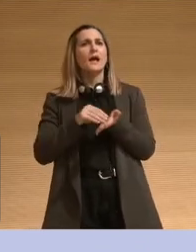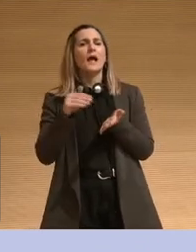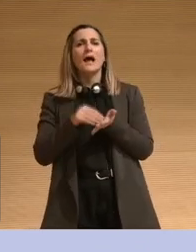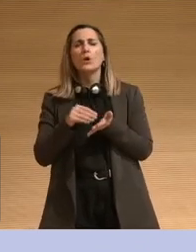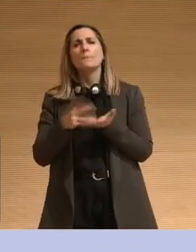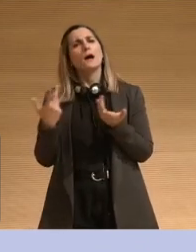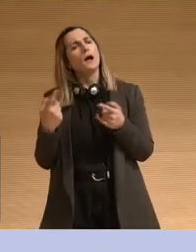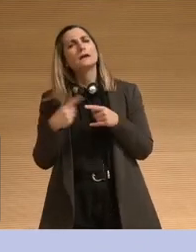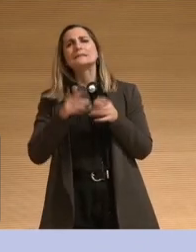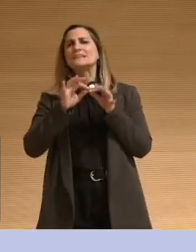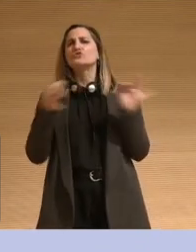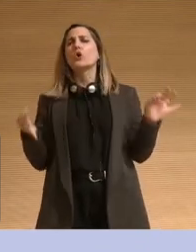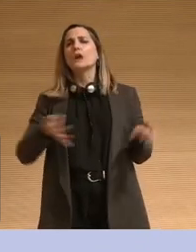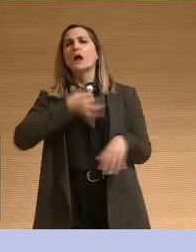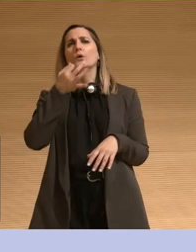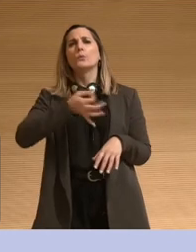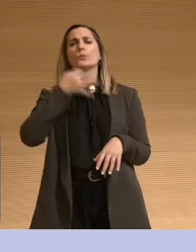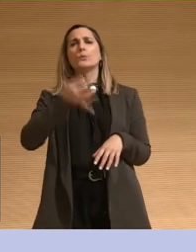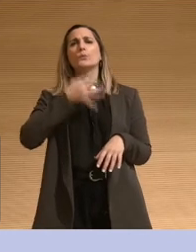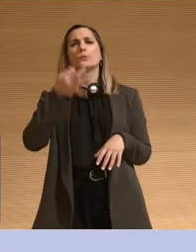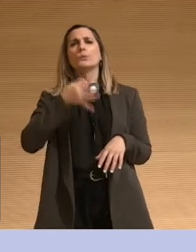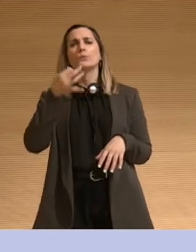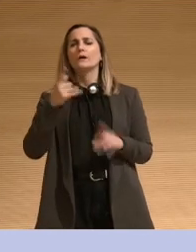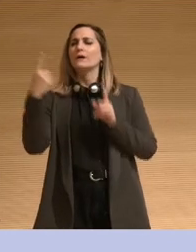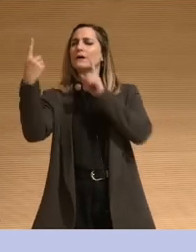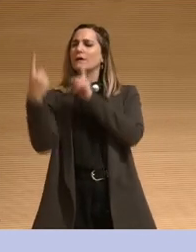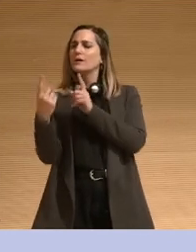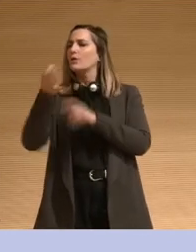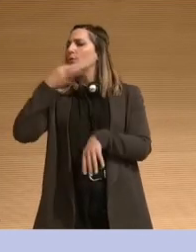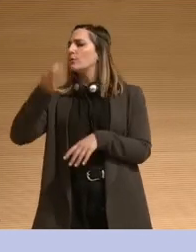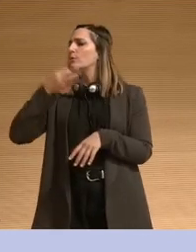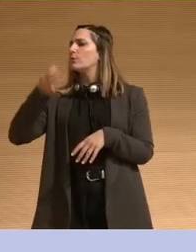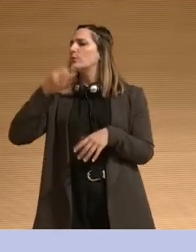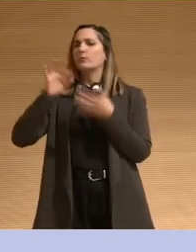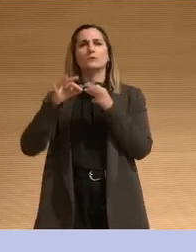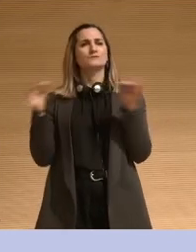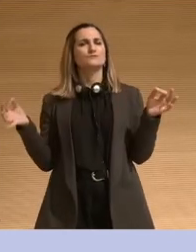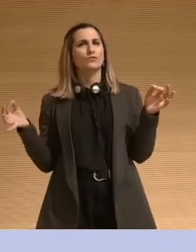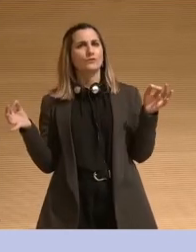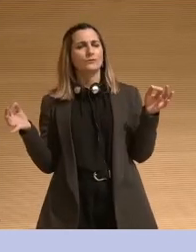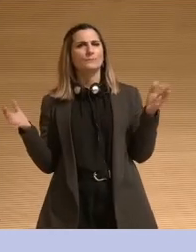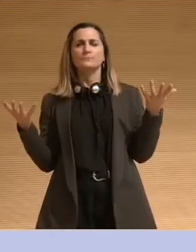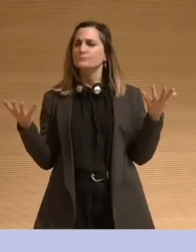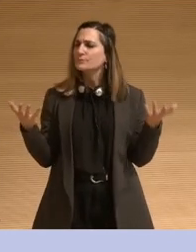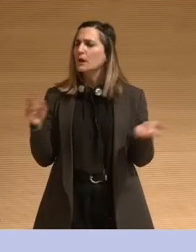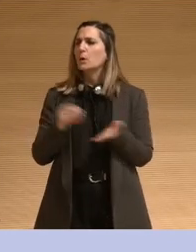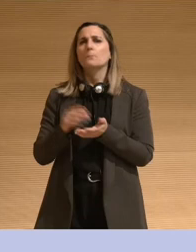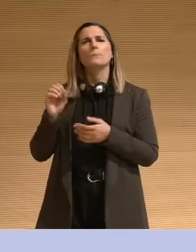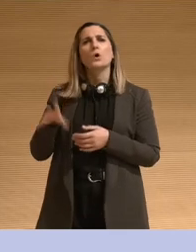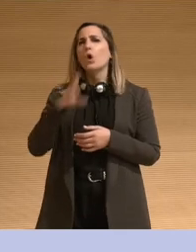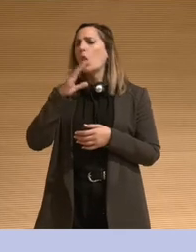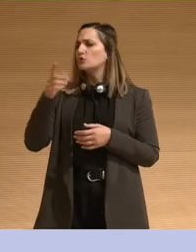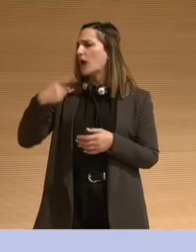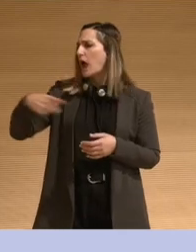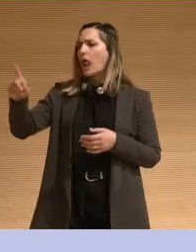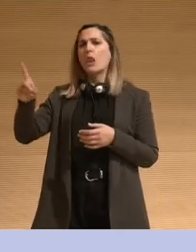αφήγηση ιστοριών, ένας άνθρωπος προς τον άλλον, ακόμα και και αν μιλούν τις διαφορετικές